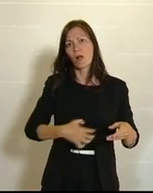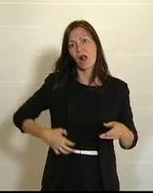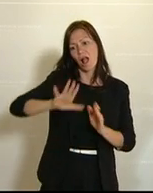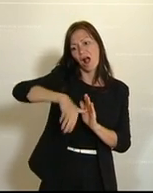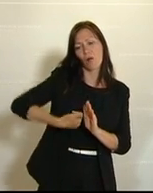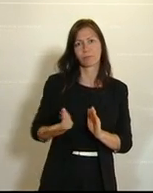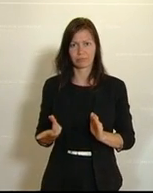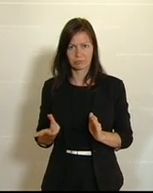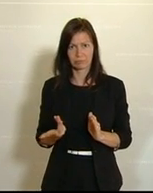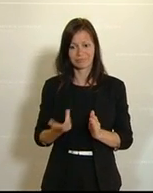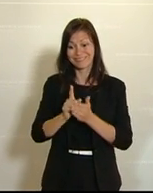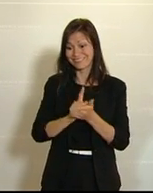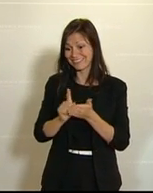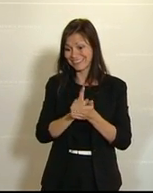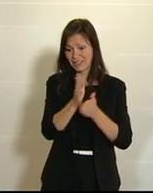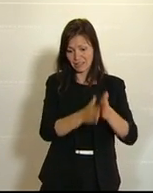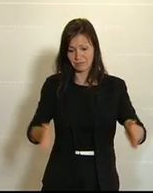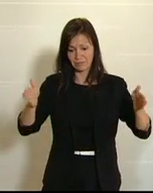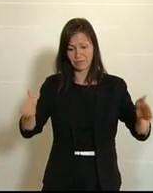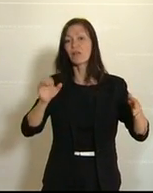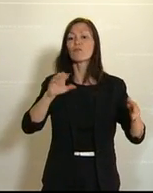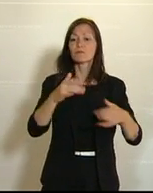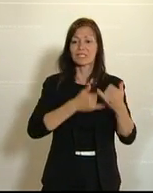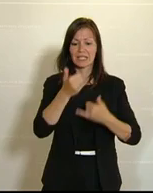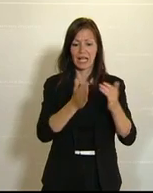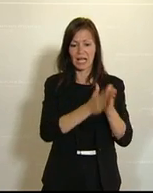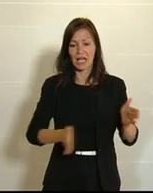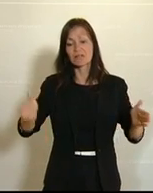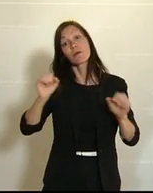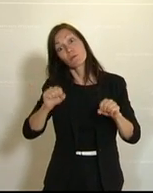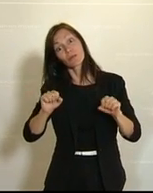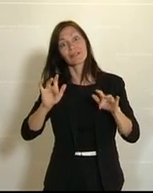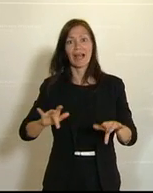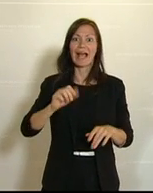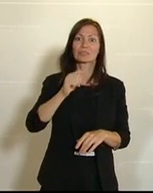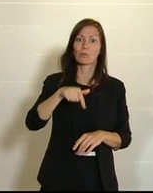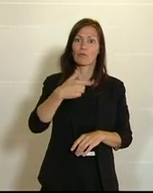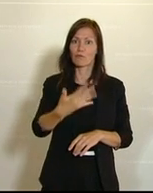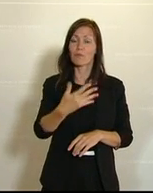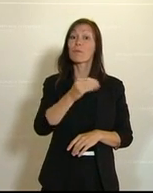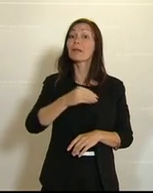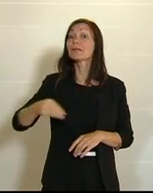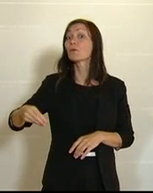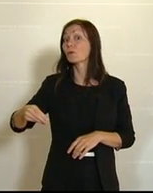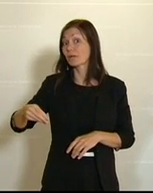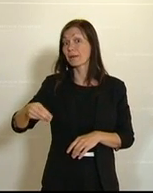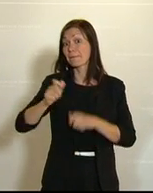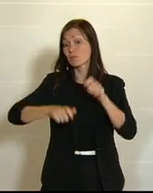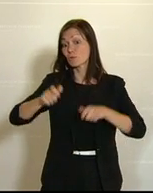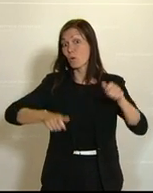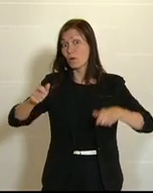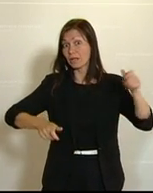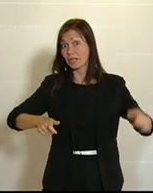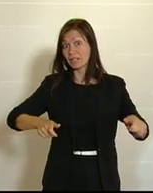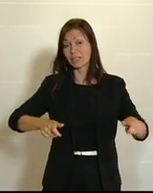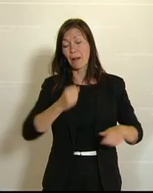einem Zeitraum von etwa 15 Jahren möglicherweise 1,5 Millionen Menschen mit der Absicht von